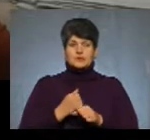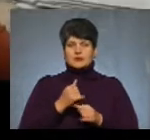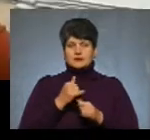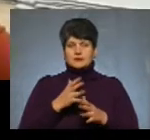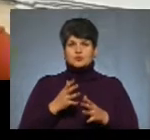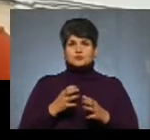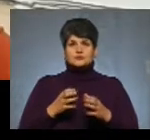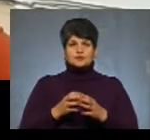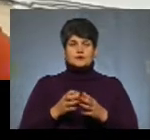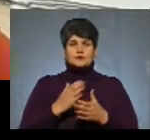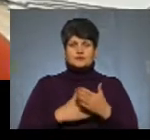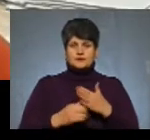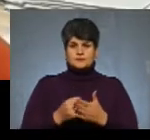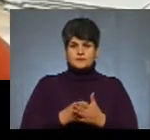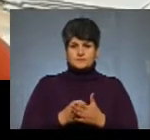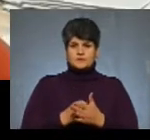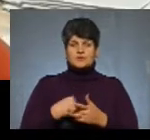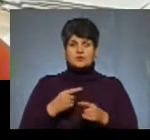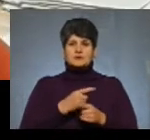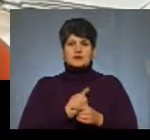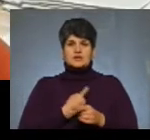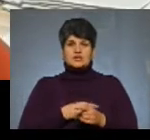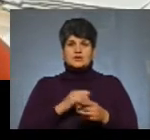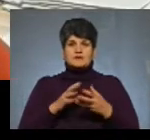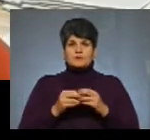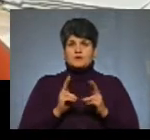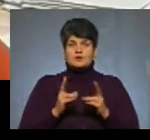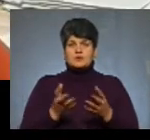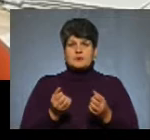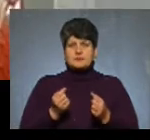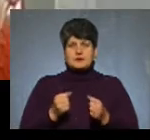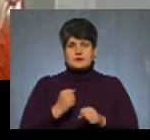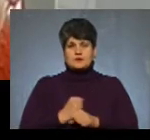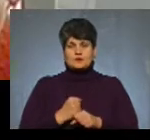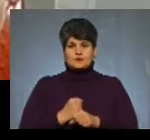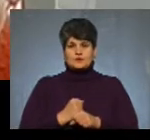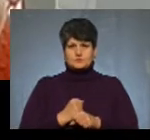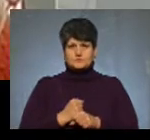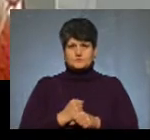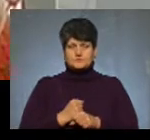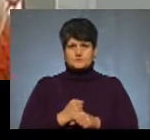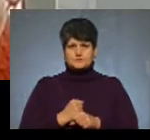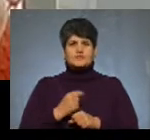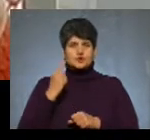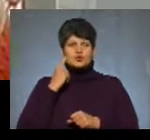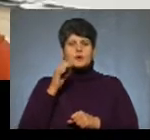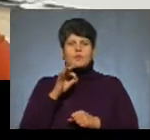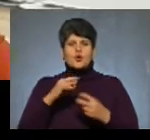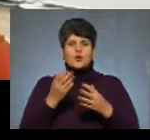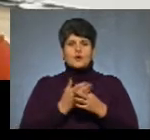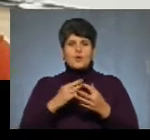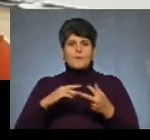групу домогтися. Мені дають такий медичний висновок, що мене нікуди не беруть на роботу. Чи чули ви про монетизацію